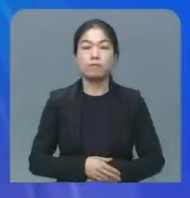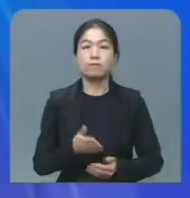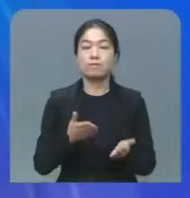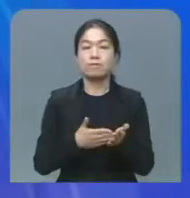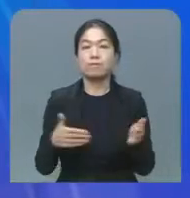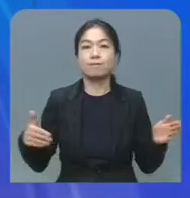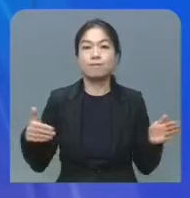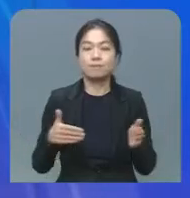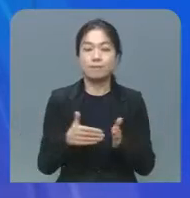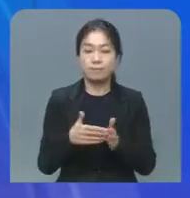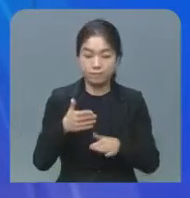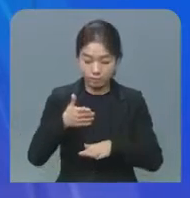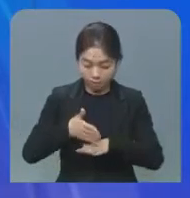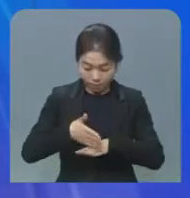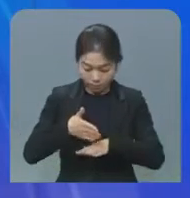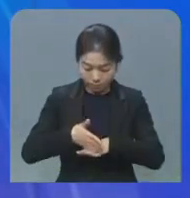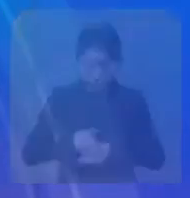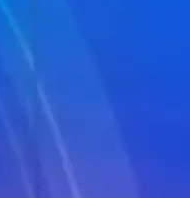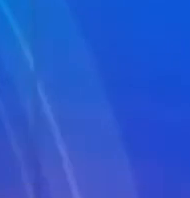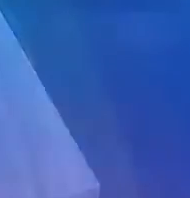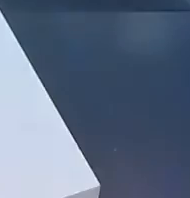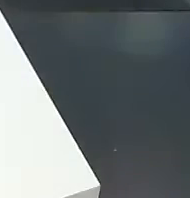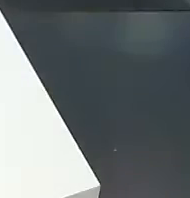뉴스를 마칩니다 여러분 고맙습니다